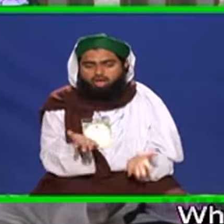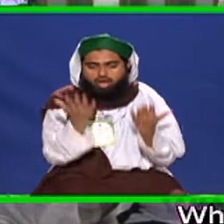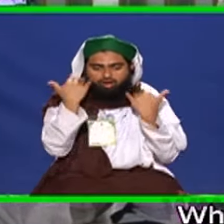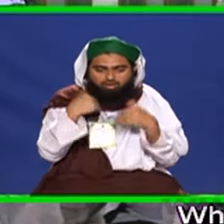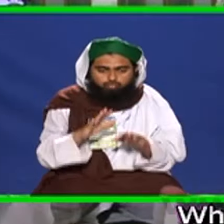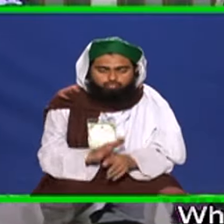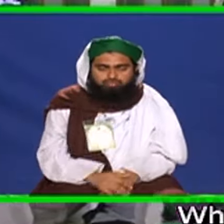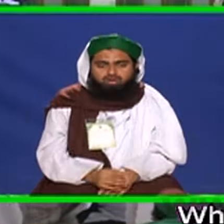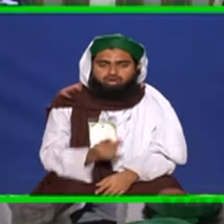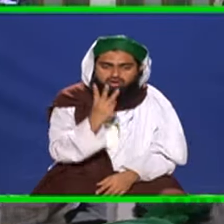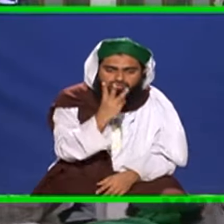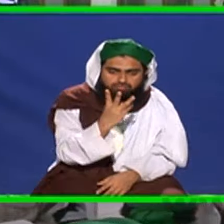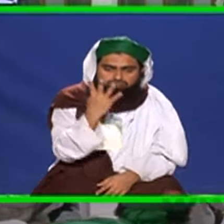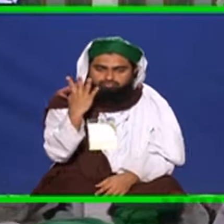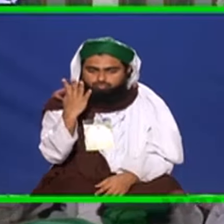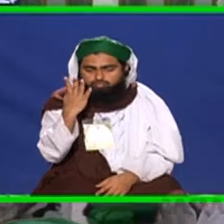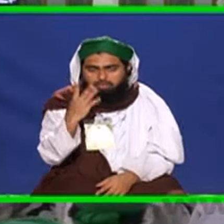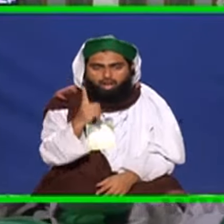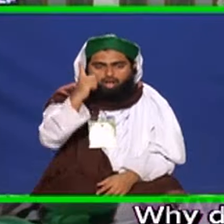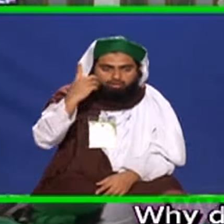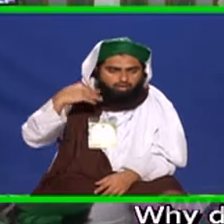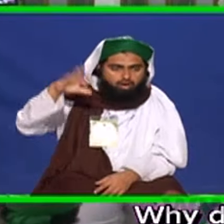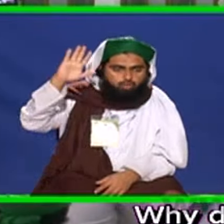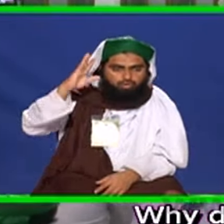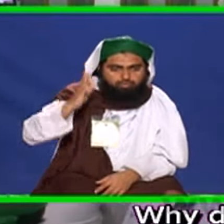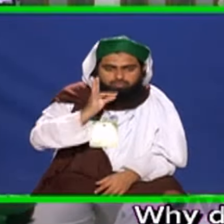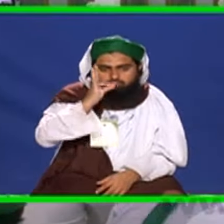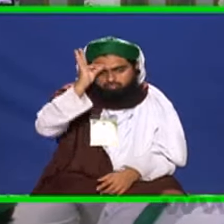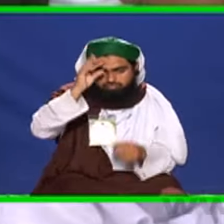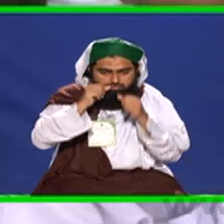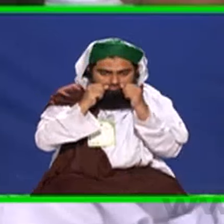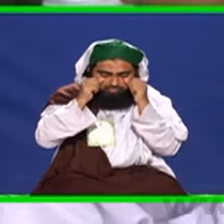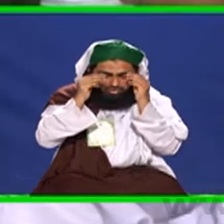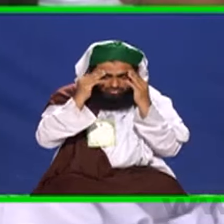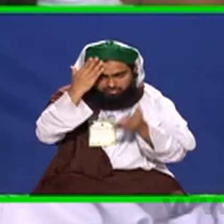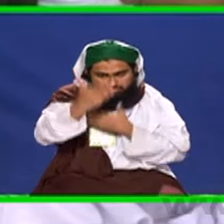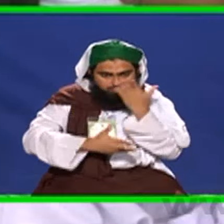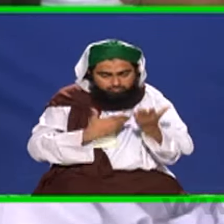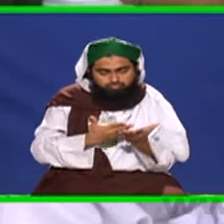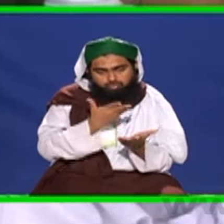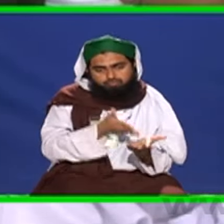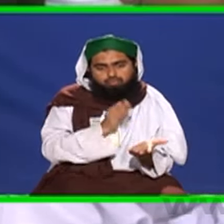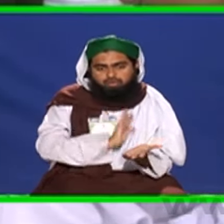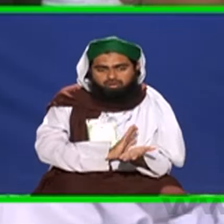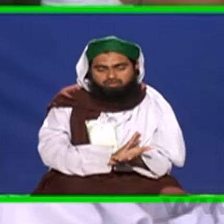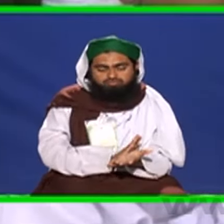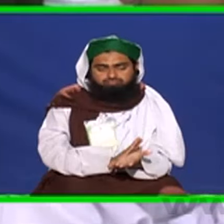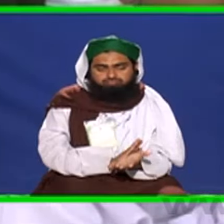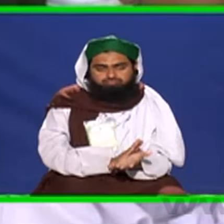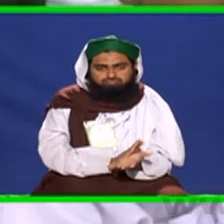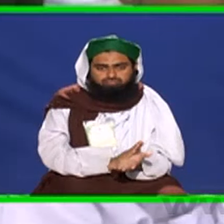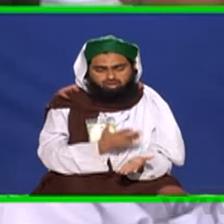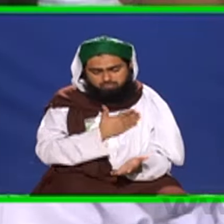فرمایا؟ سرکار سے آپ زیادہ جانتے ہیں کہ تینتیس کی تو قید لگائی، گن گن کے کیا پڑھتے ہو؟ آپ پڑھے جا تو بس پڑھے